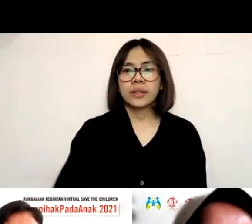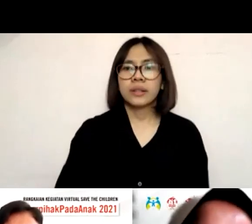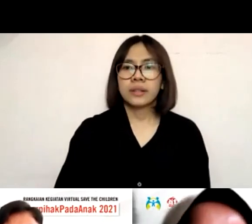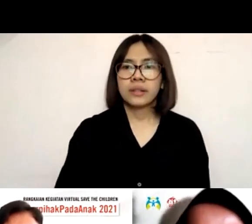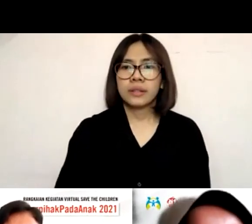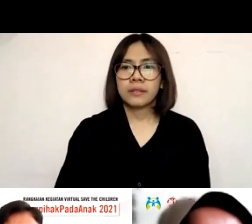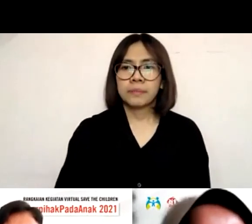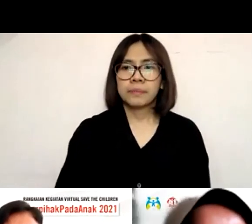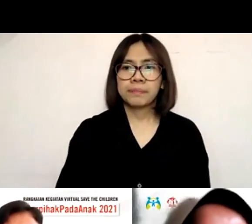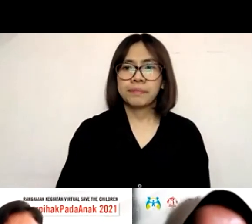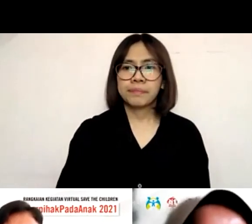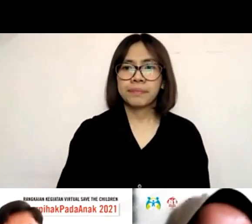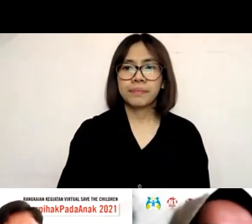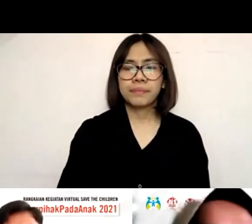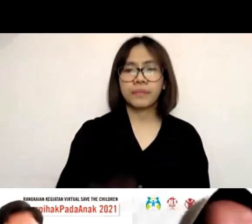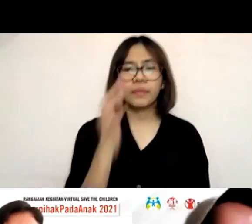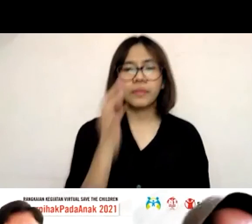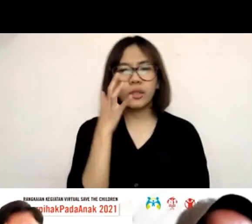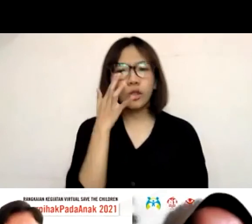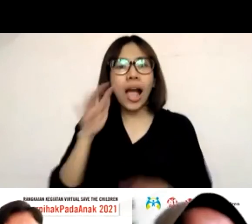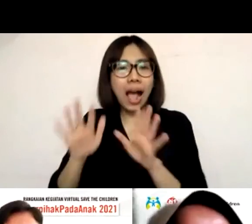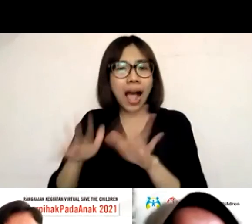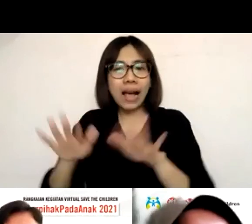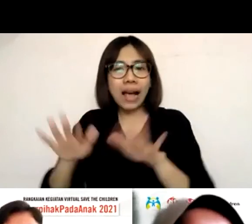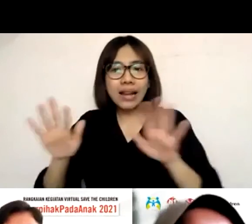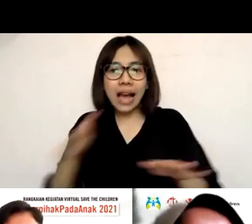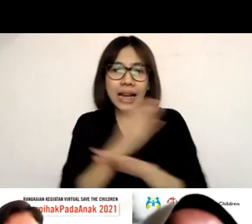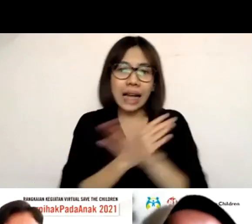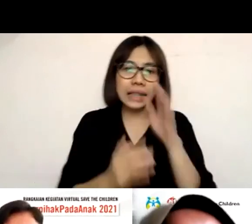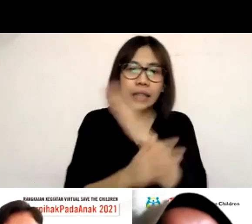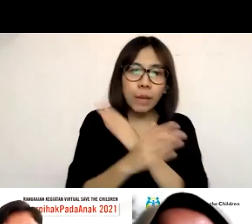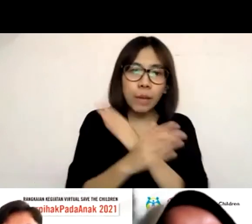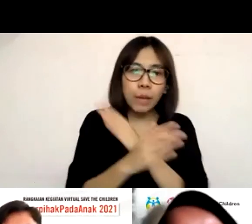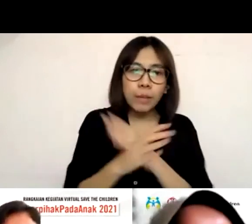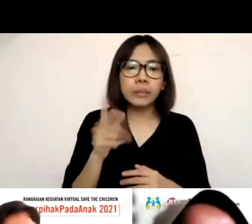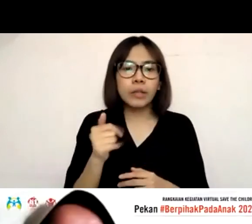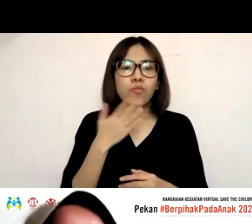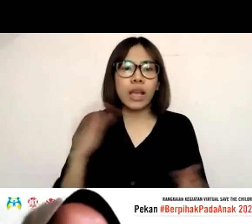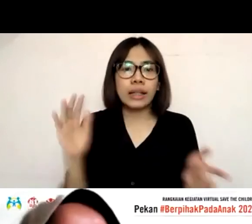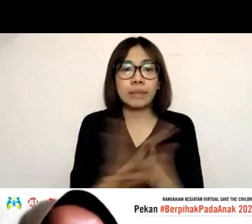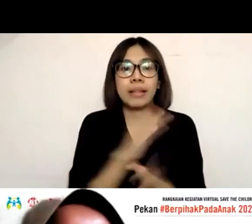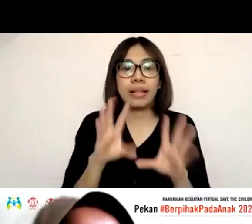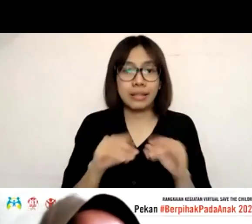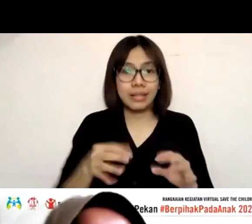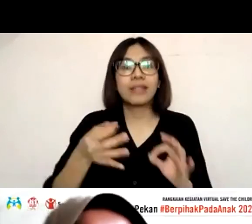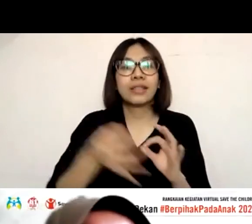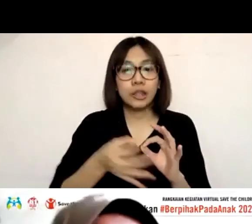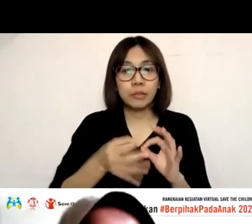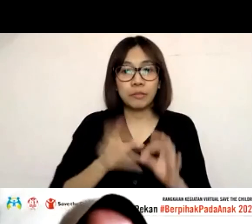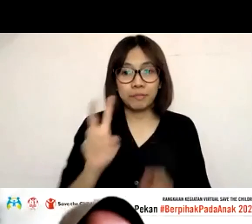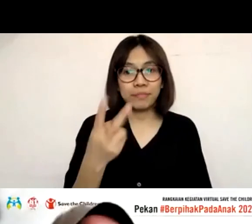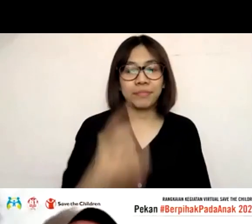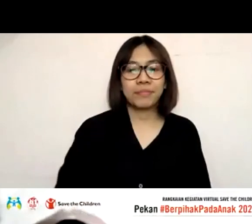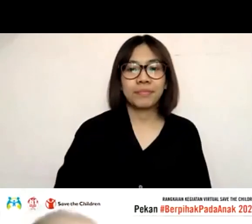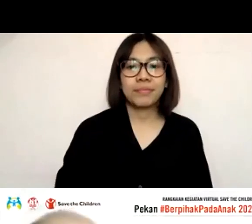bagaimana anak-anak kami itu punya loker kerja untuk sampai itu dengan mudah begitu Pak Santo. Terima kasih